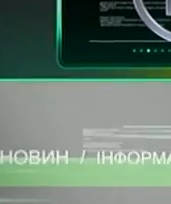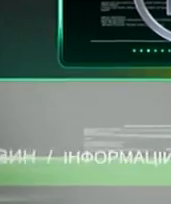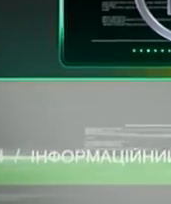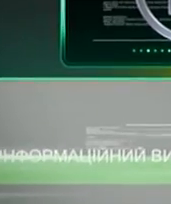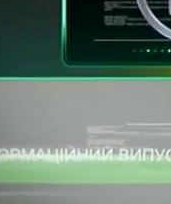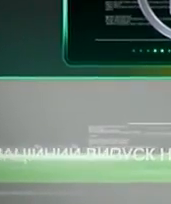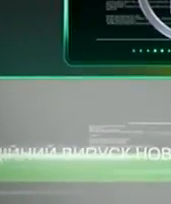Дякую.